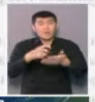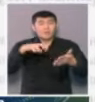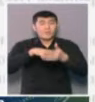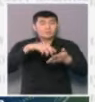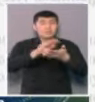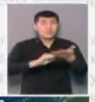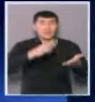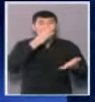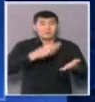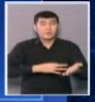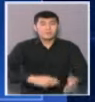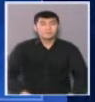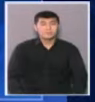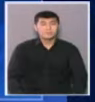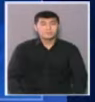письменный ответ.